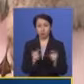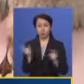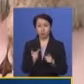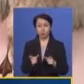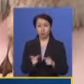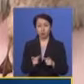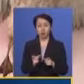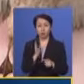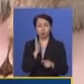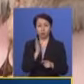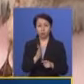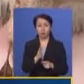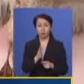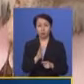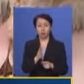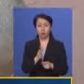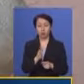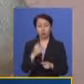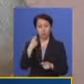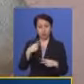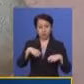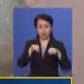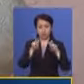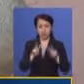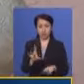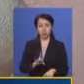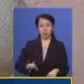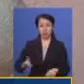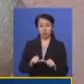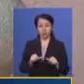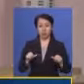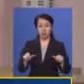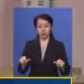руководителя управления, ее будет определять специальная республиканская комиссия.